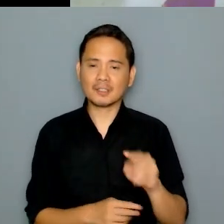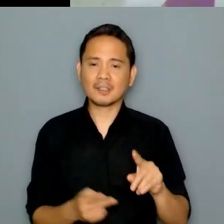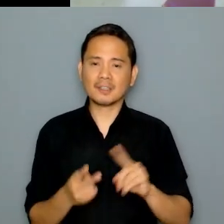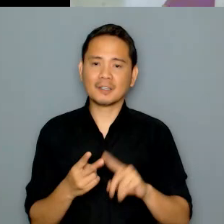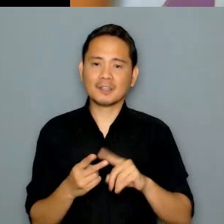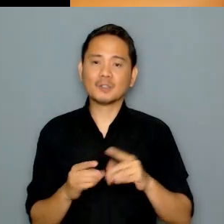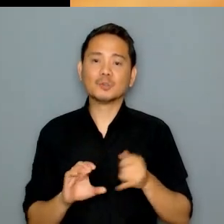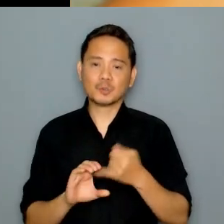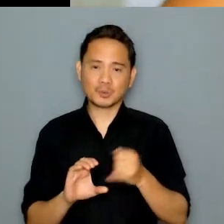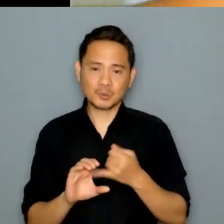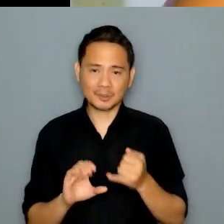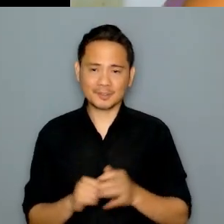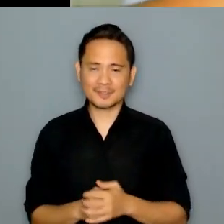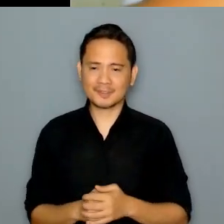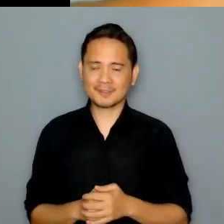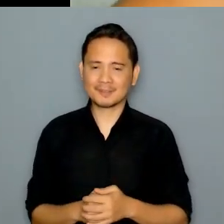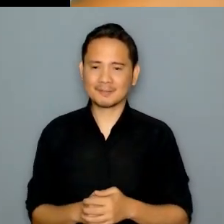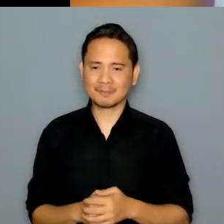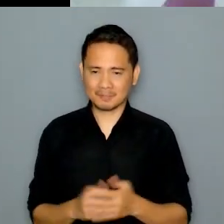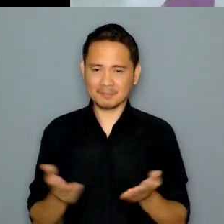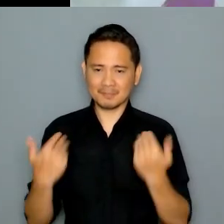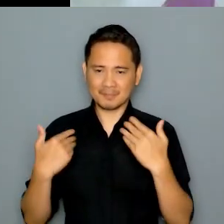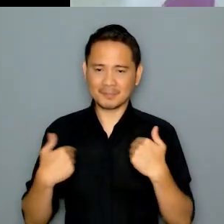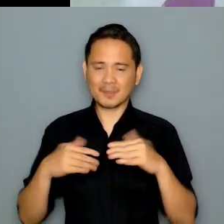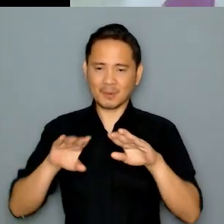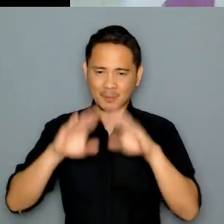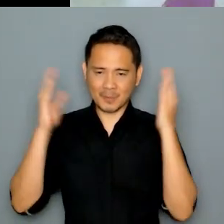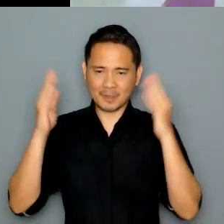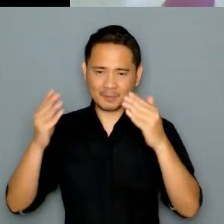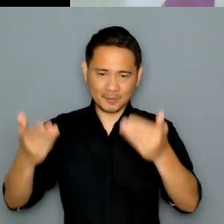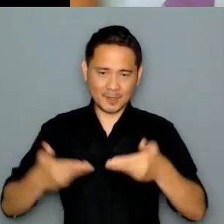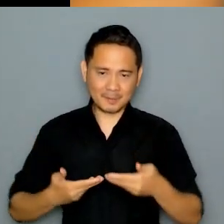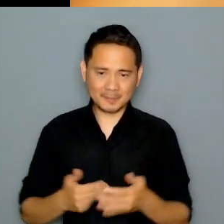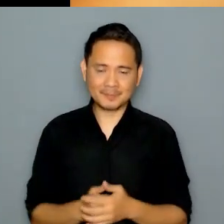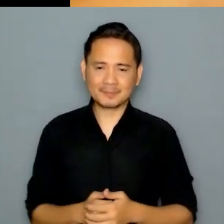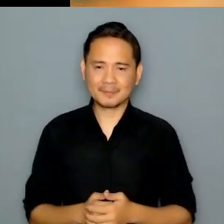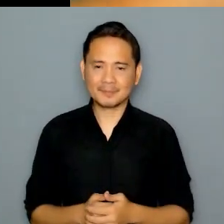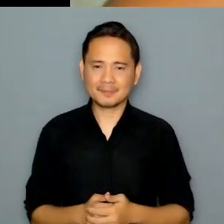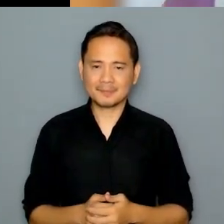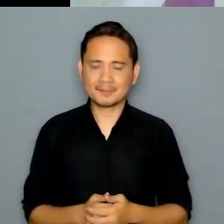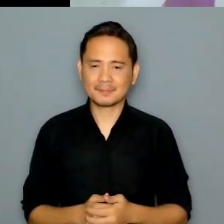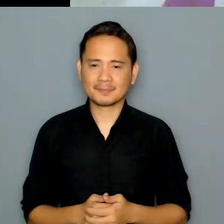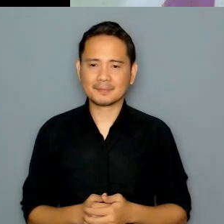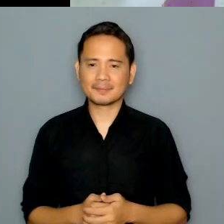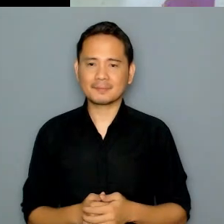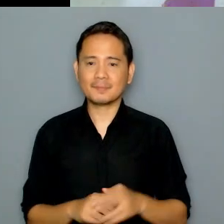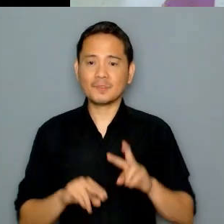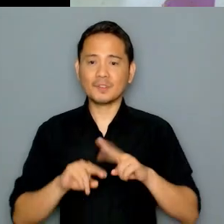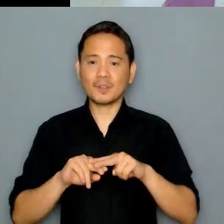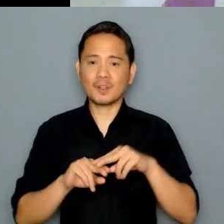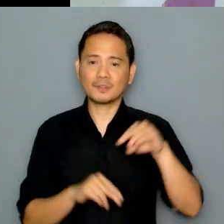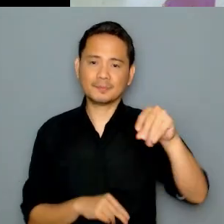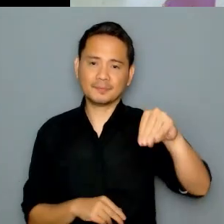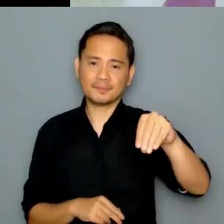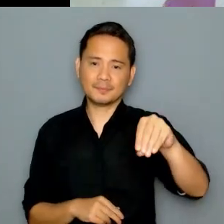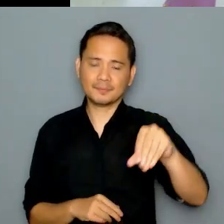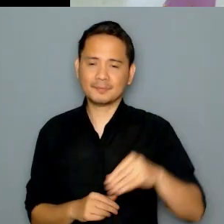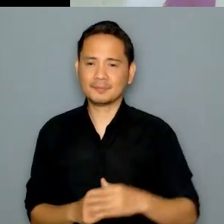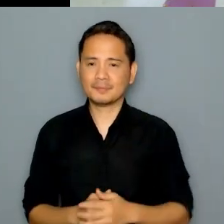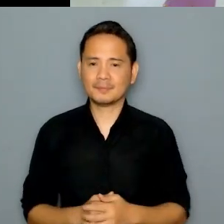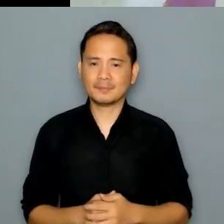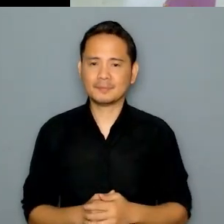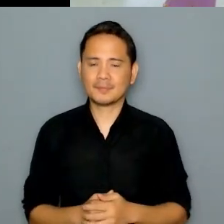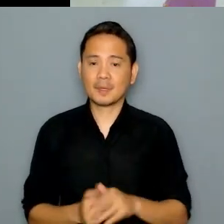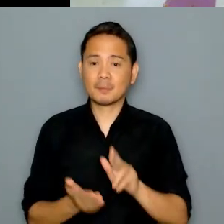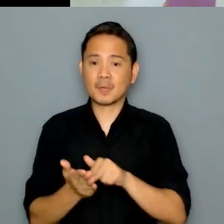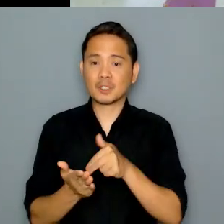juice, ganon. Open ako dyan. So, dito, nilagyan ko siya ng konting salt kasi yung aking butter